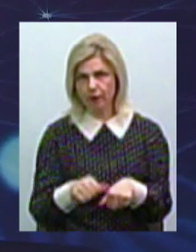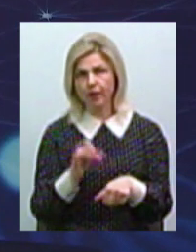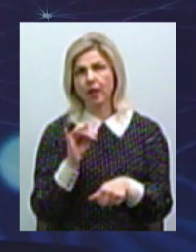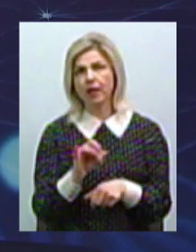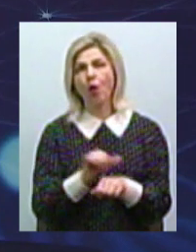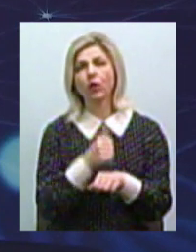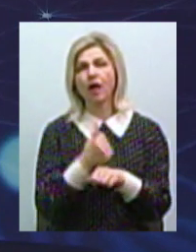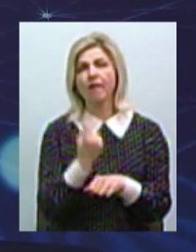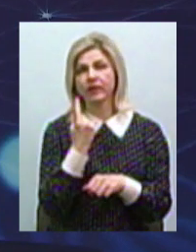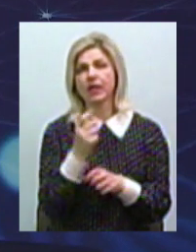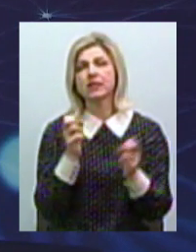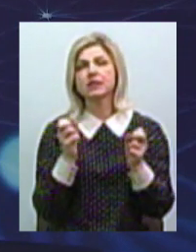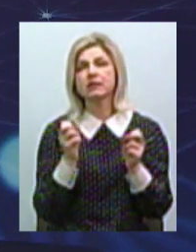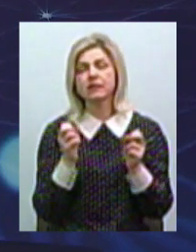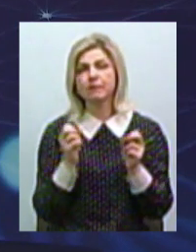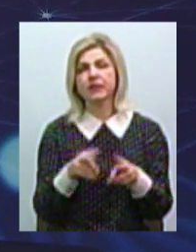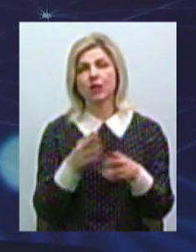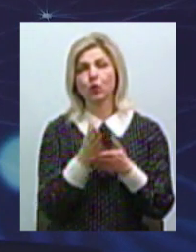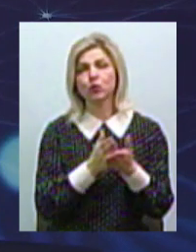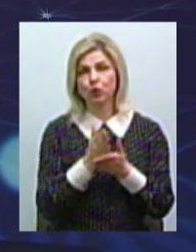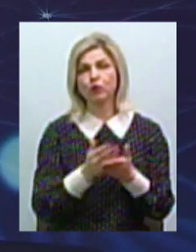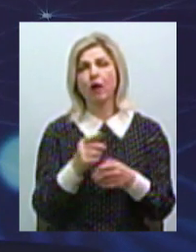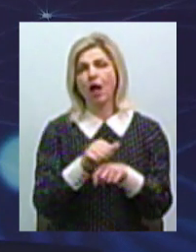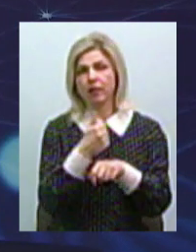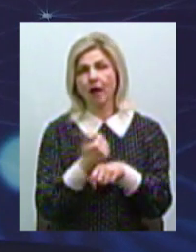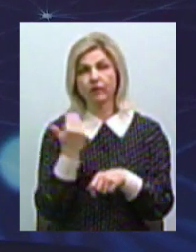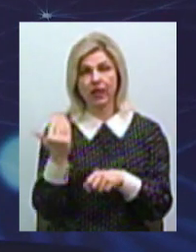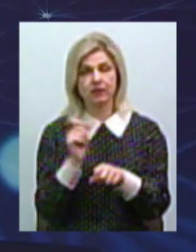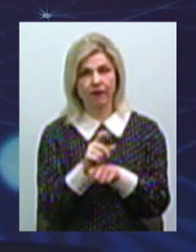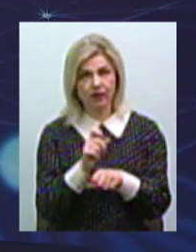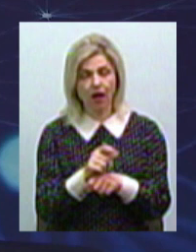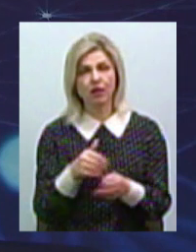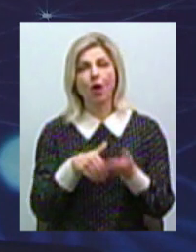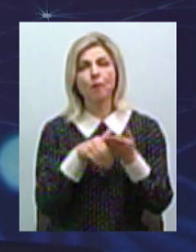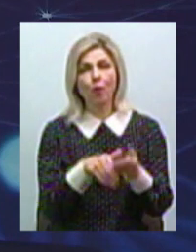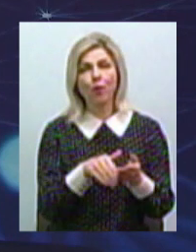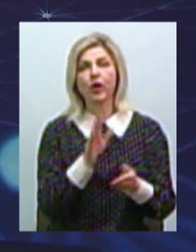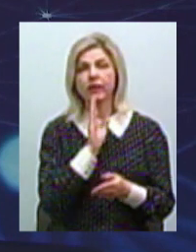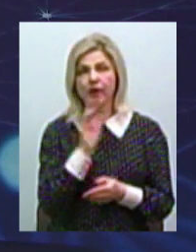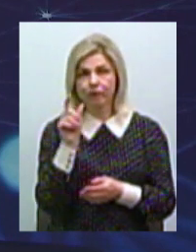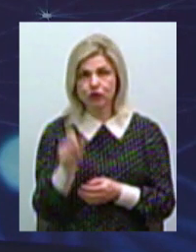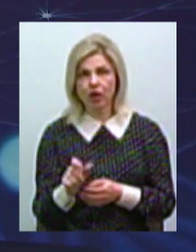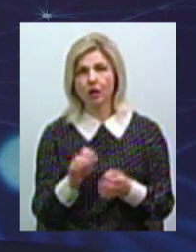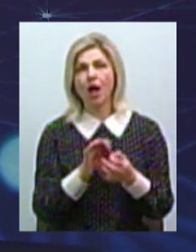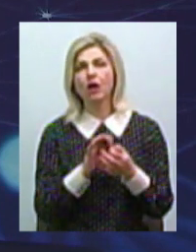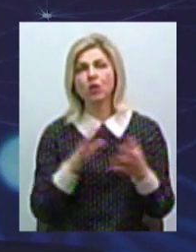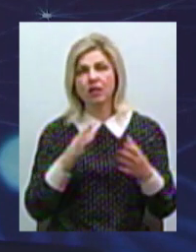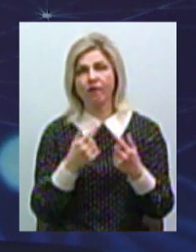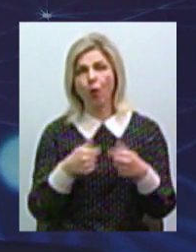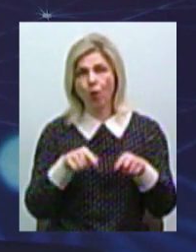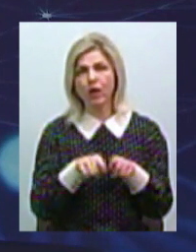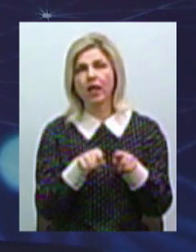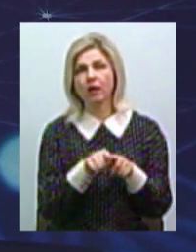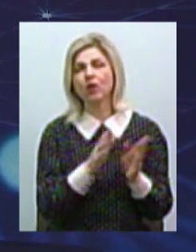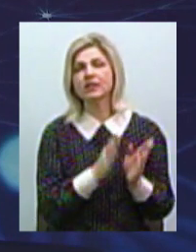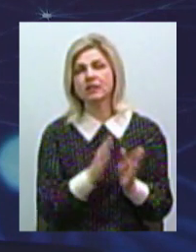завдань спеціалізованих служб, які працюють на території Миколаївської області, допомогти жертві домашнього насильства розірвати коло такого систематичного